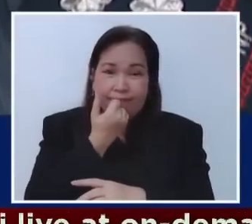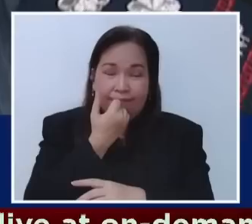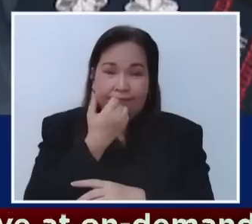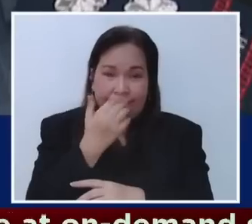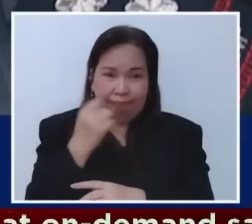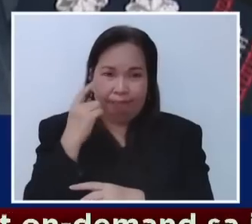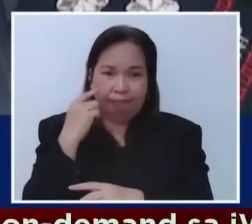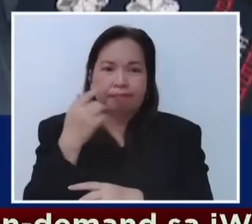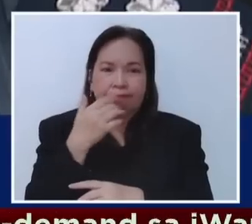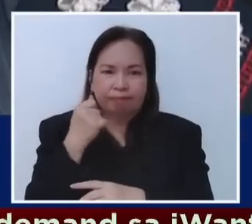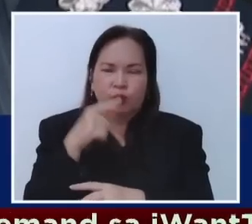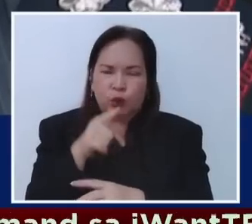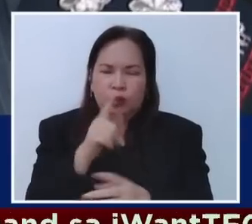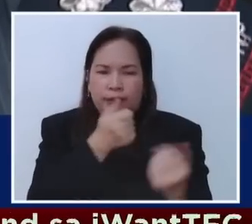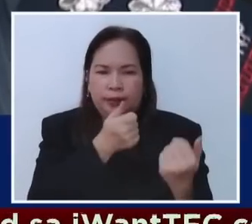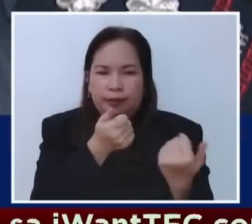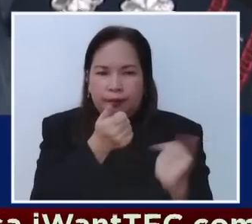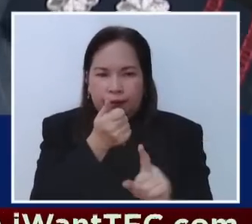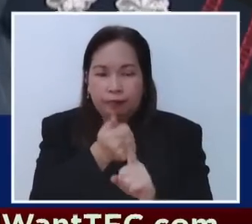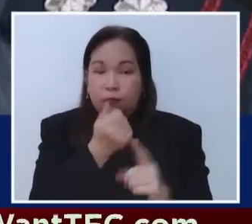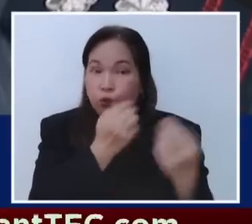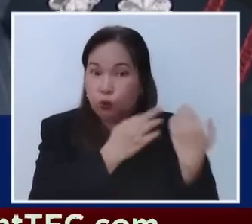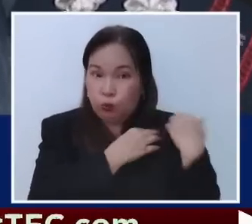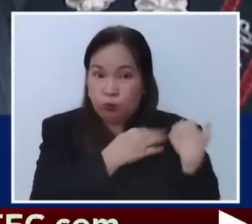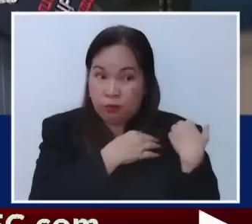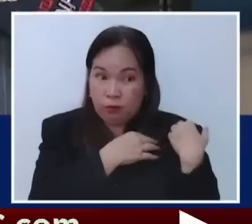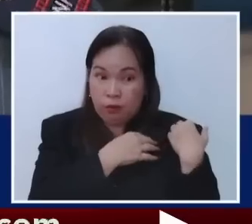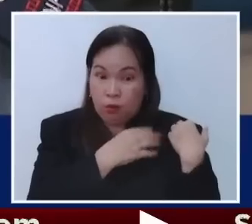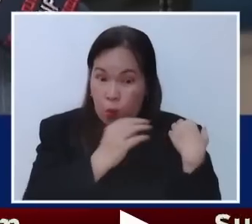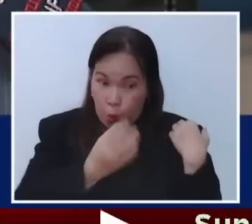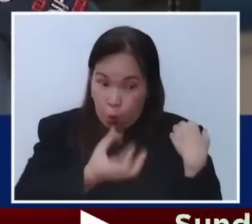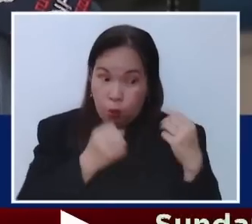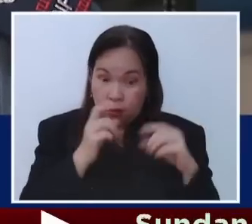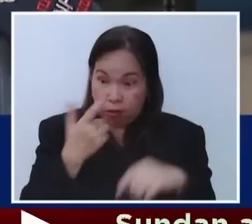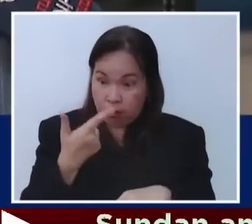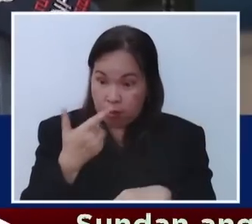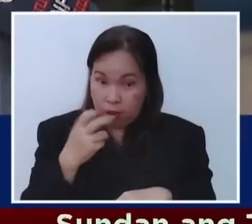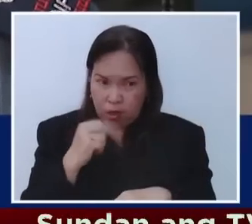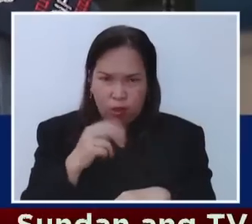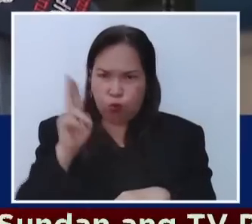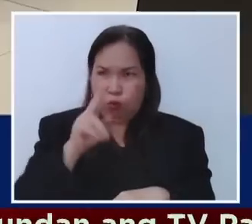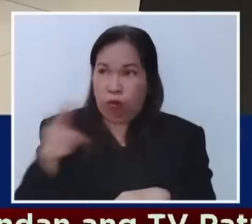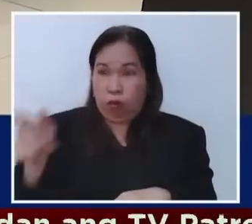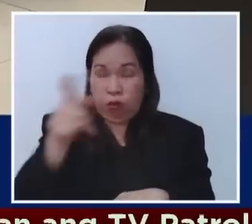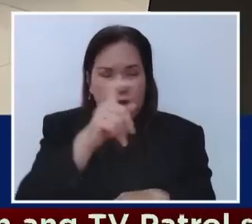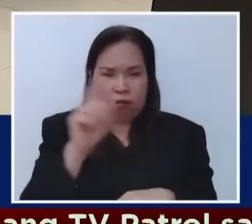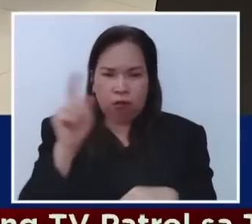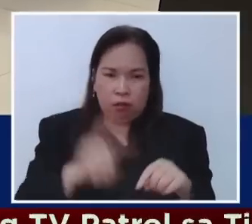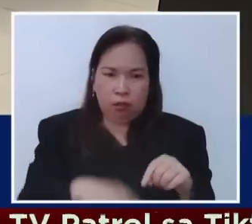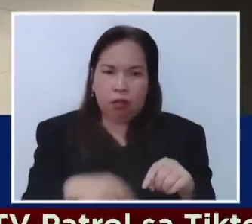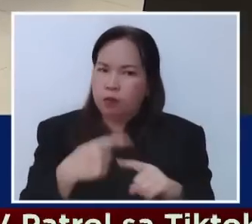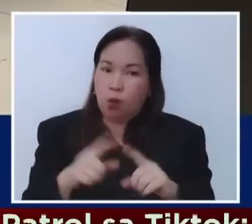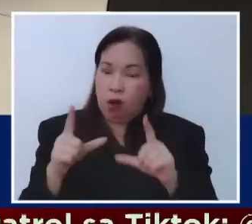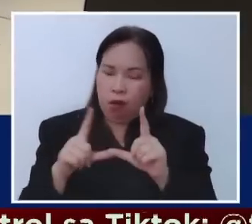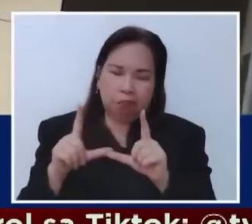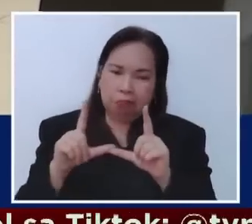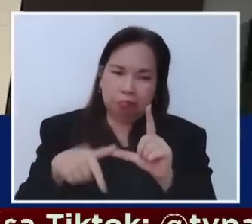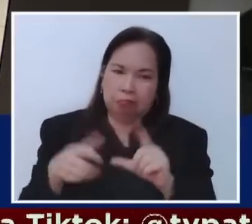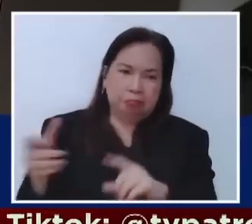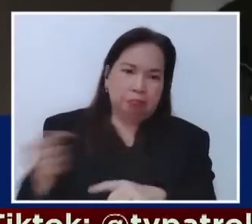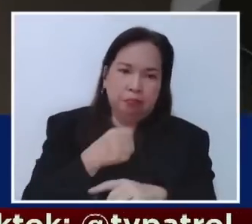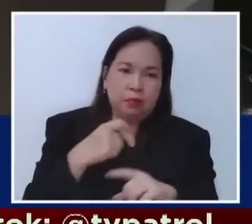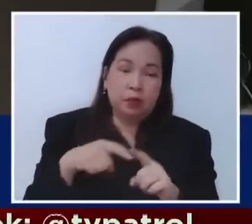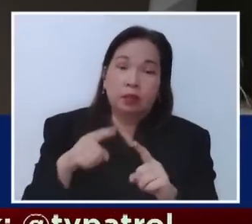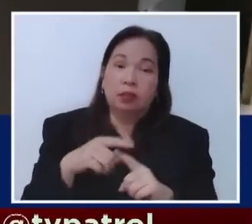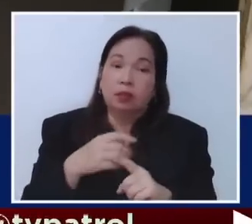maging responsable po tayong nagmamay-ari po ng baril. I-request na rin natin yung revocation ng kanyang lisensya. Kinumpirma naman ng PNP Firearms